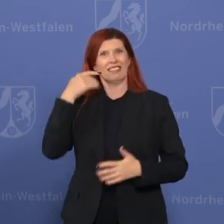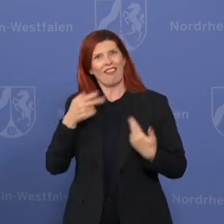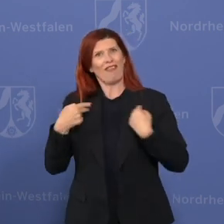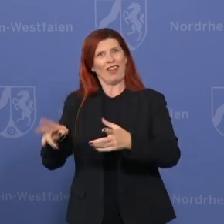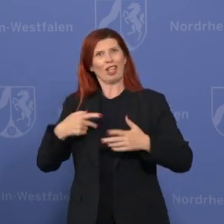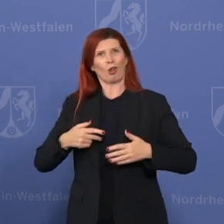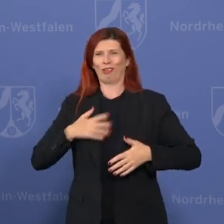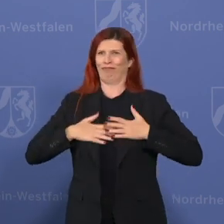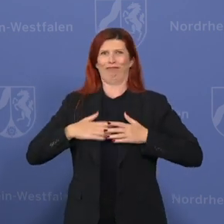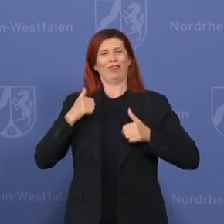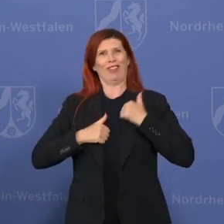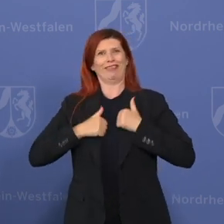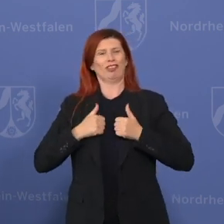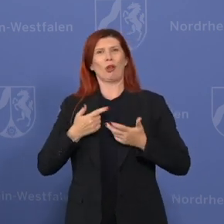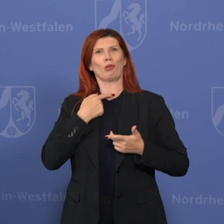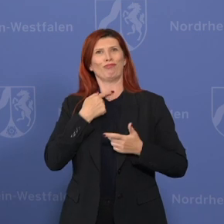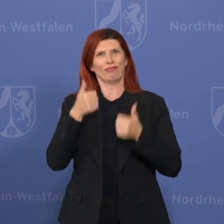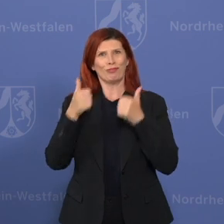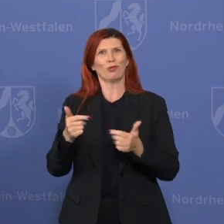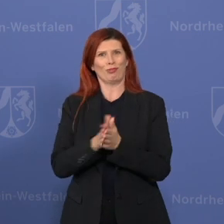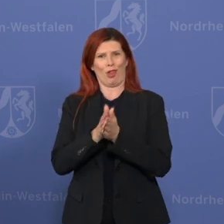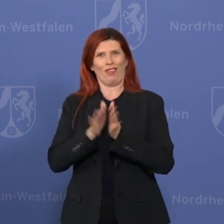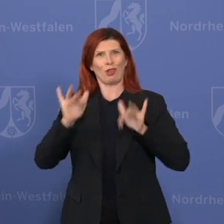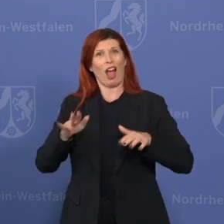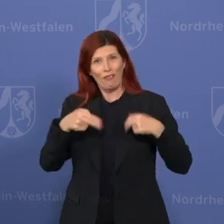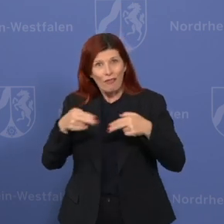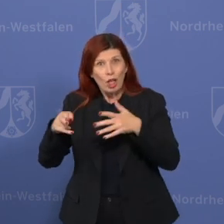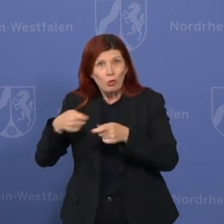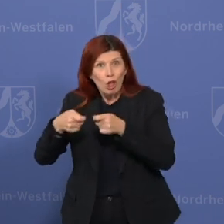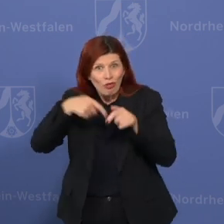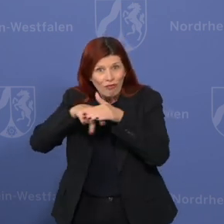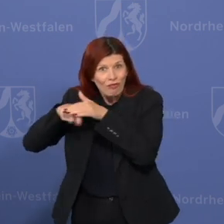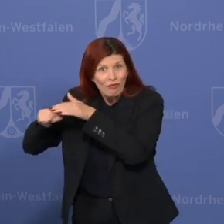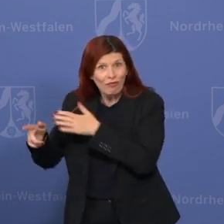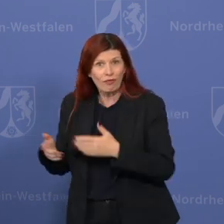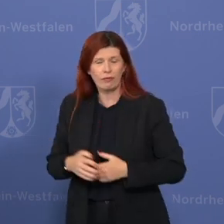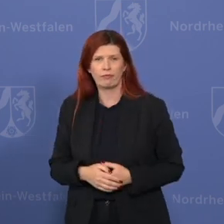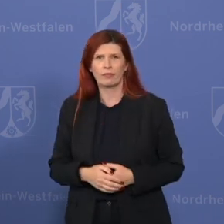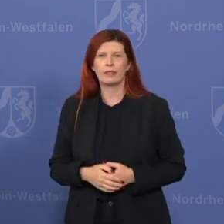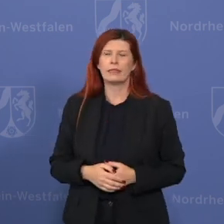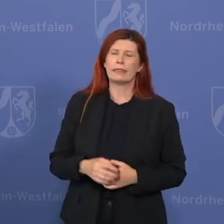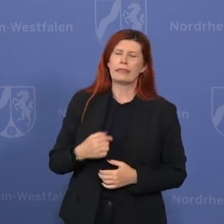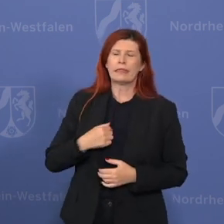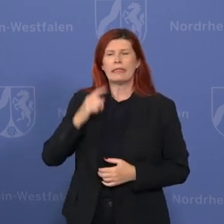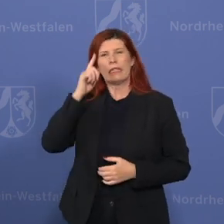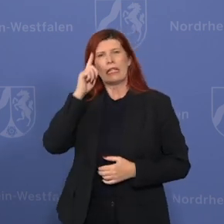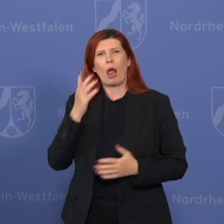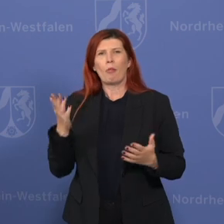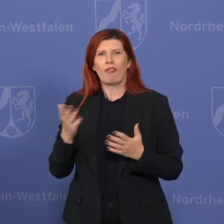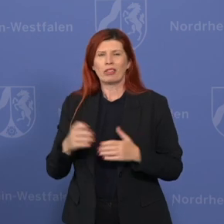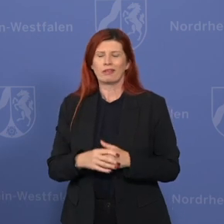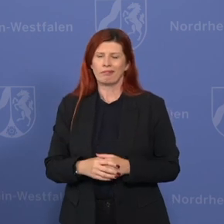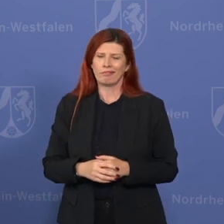denke, alles, was dazu beiträgt, dass wir die zu Recht hohen